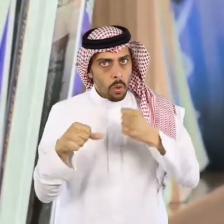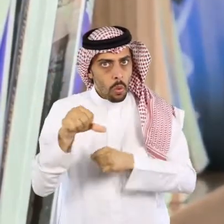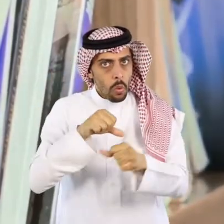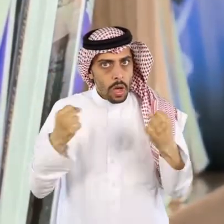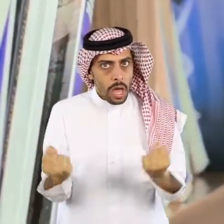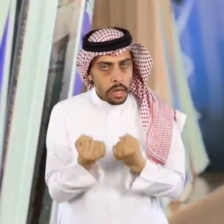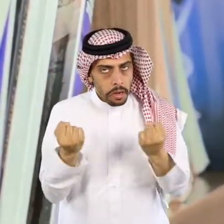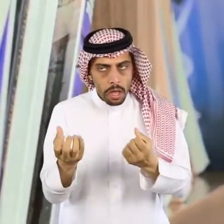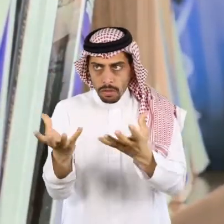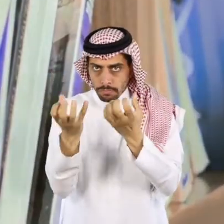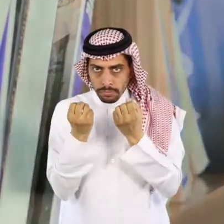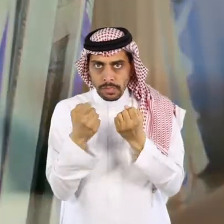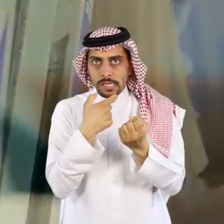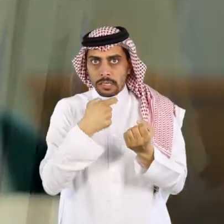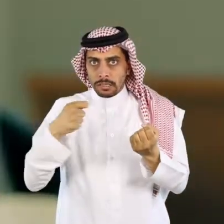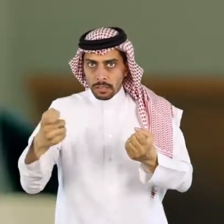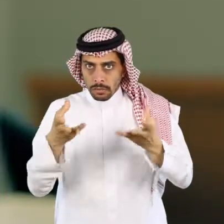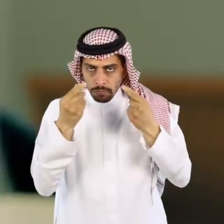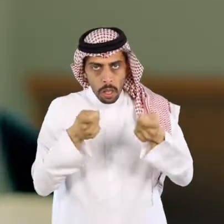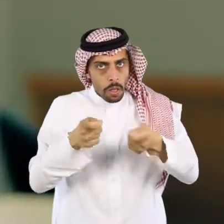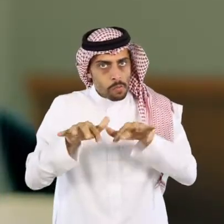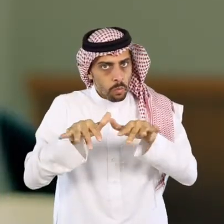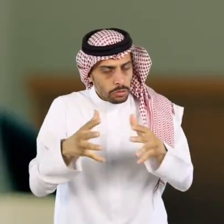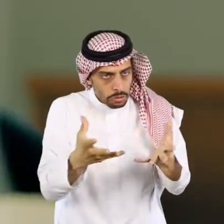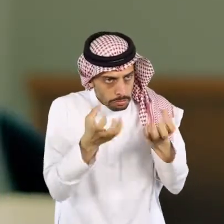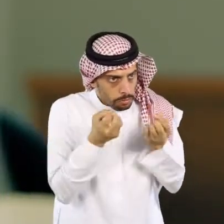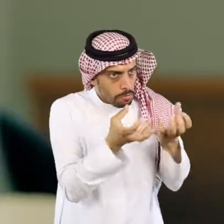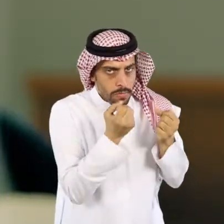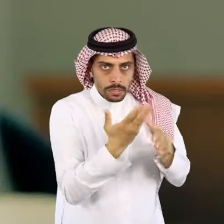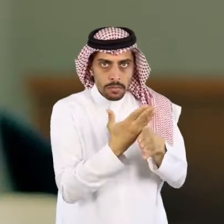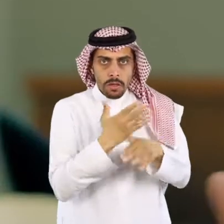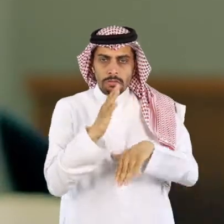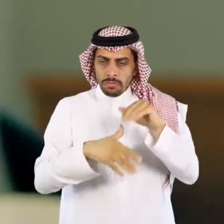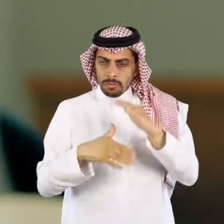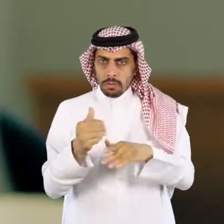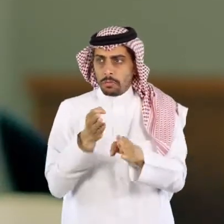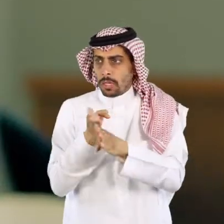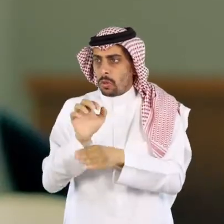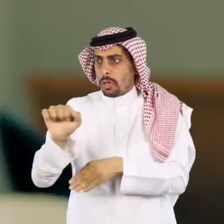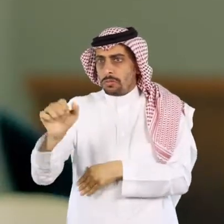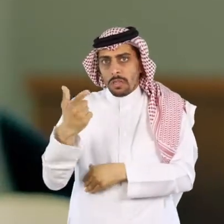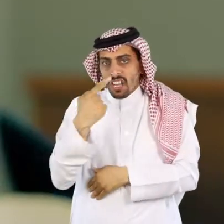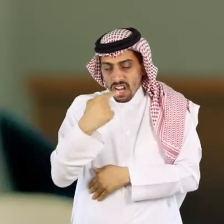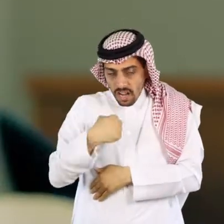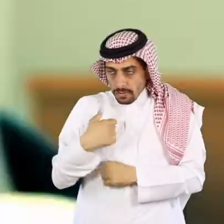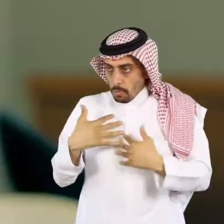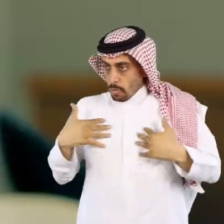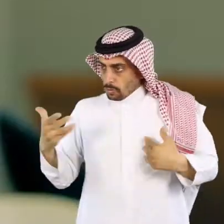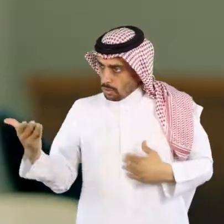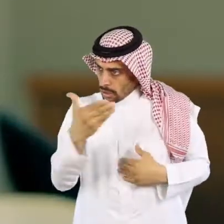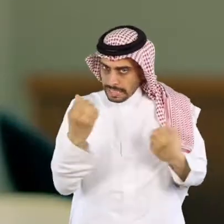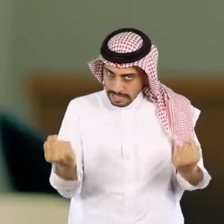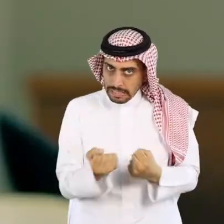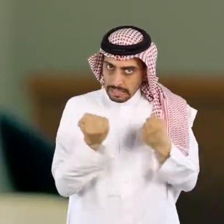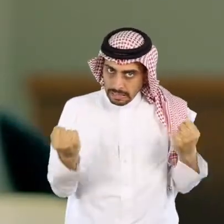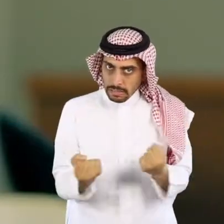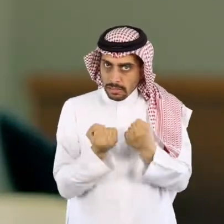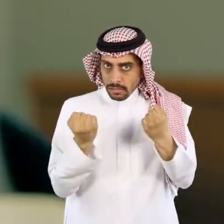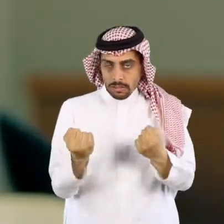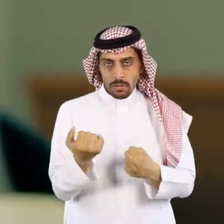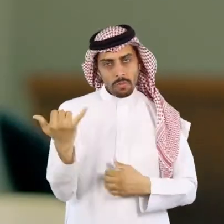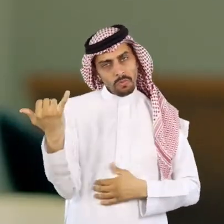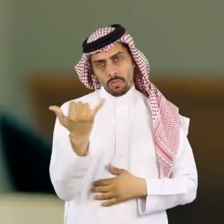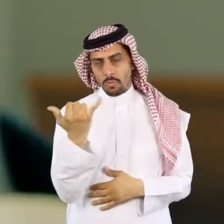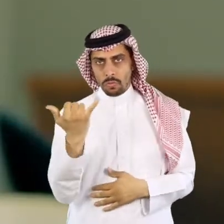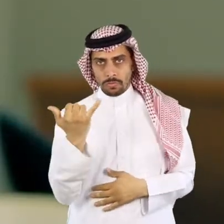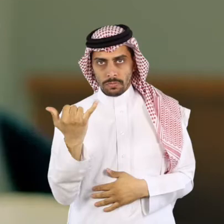ياخذ إنجليزي، كمبيوتر، ما أدري، تعتمد على كل واحد تخصصه وميوله. لكن